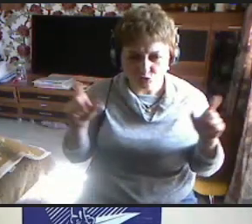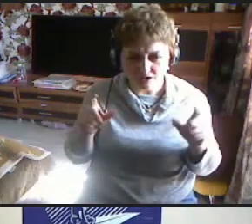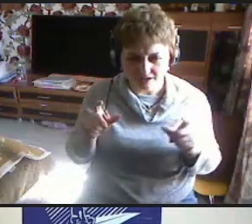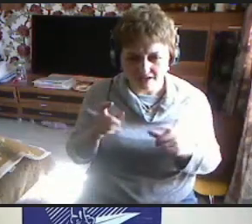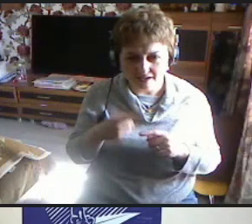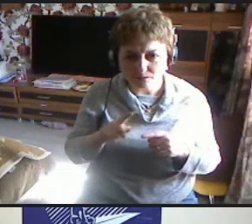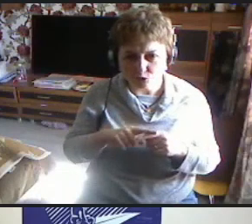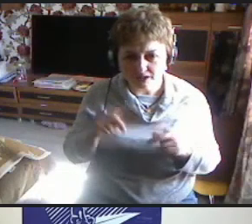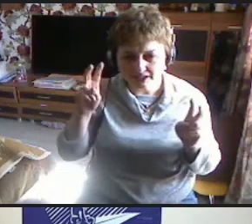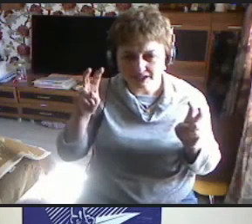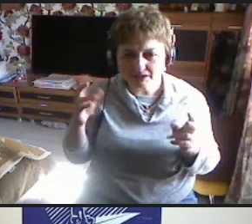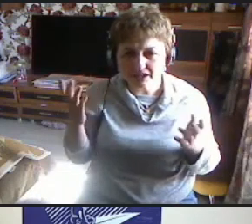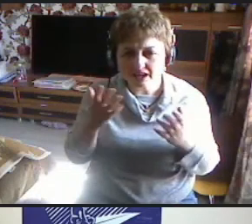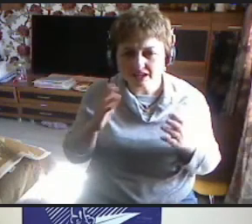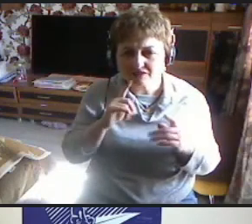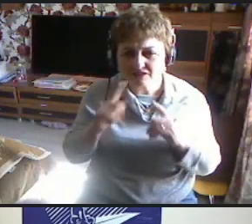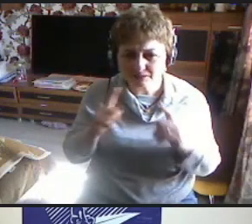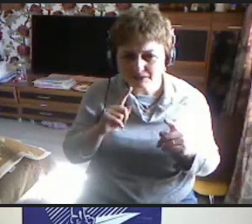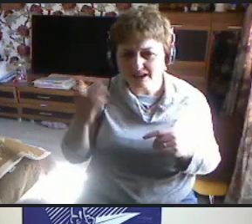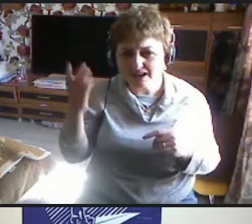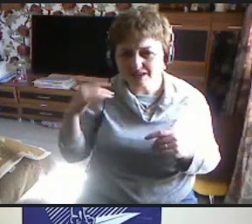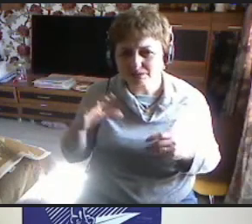вебинары у нас уже были, и такие вебинары... Ну, вот.